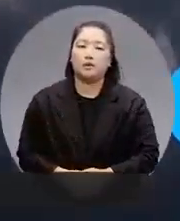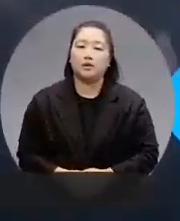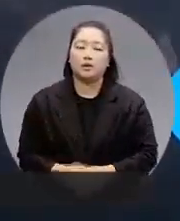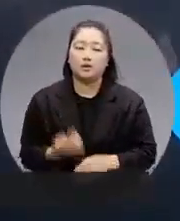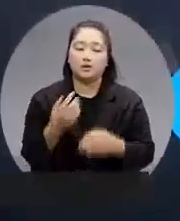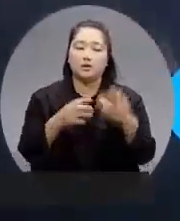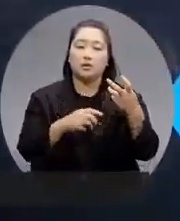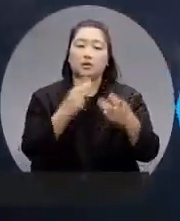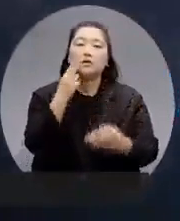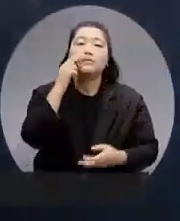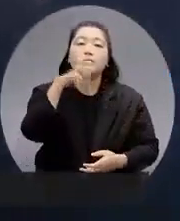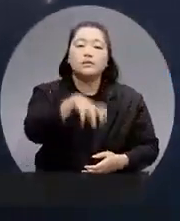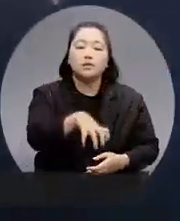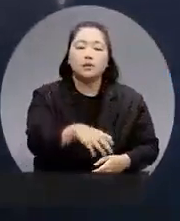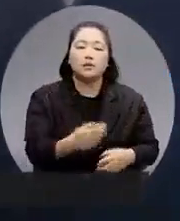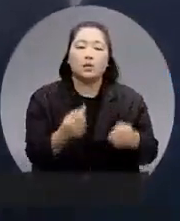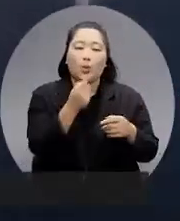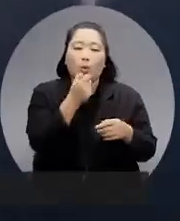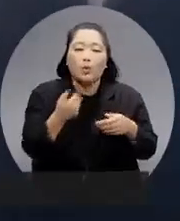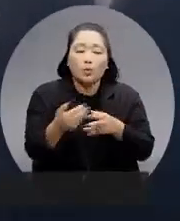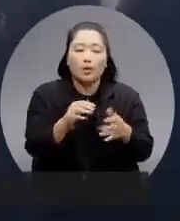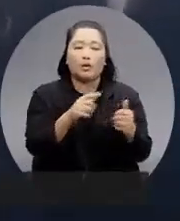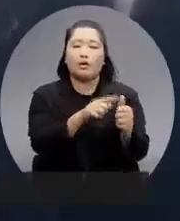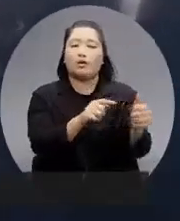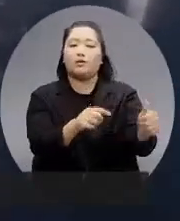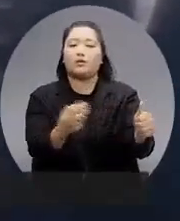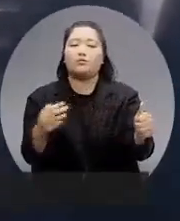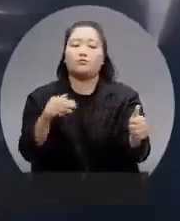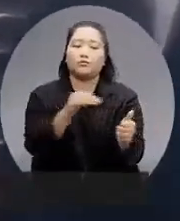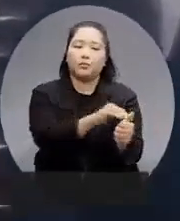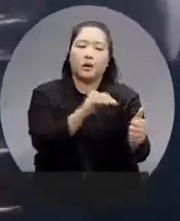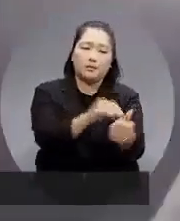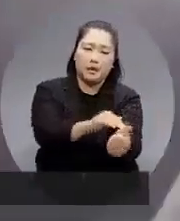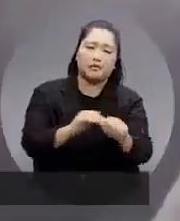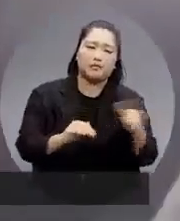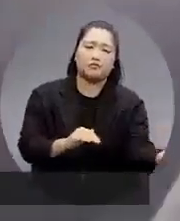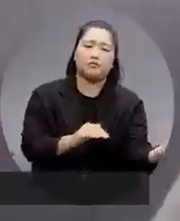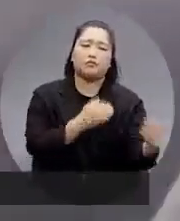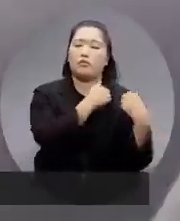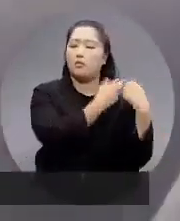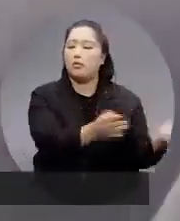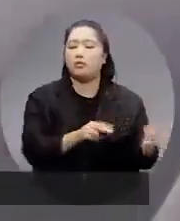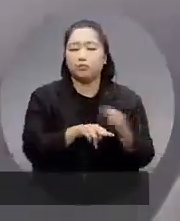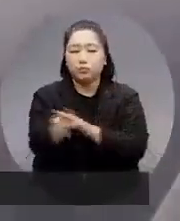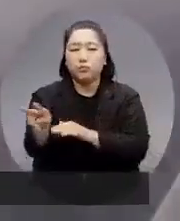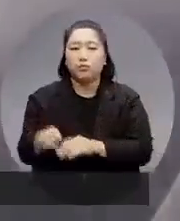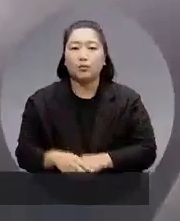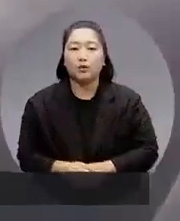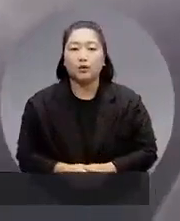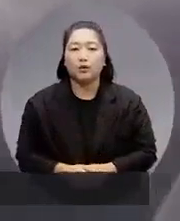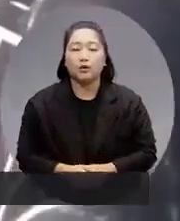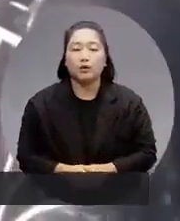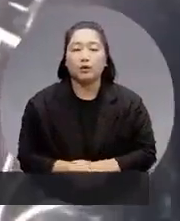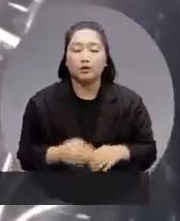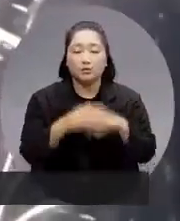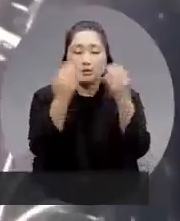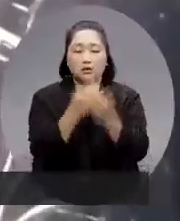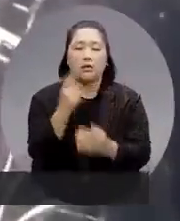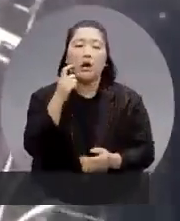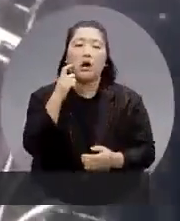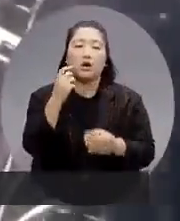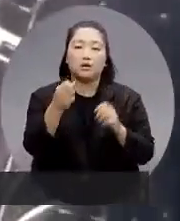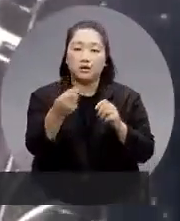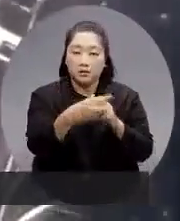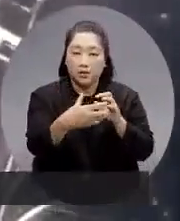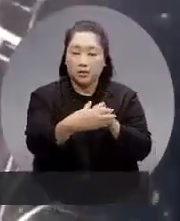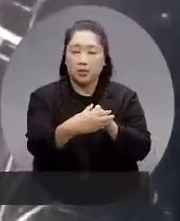지난해 말 음성 해서도 골목에서 2 남성을 친 승용차가 쓰러진 피해자들을 두고 그냥 달아납니다 모두 가짜 번호판을